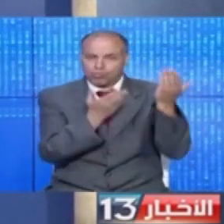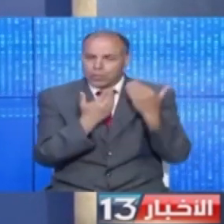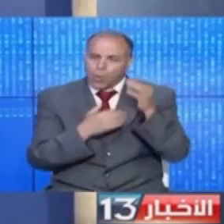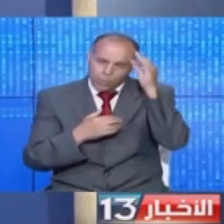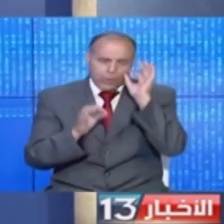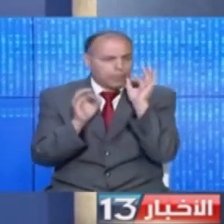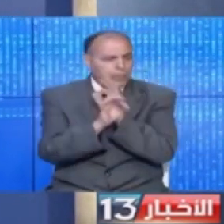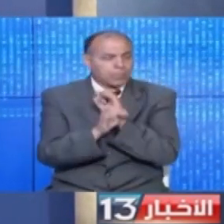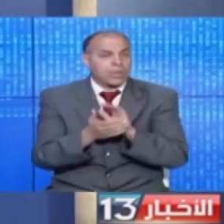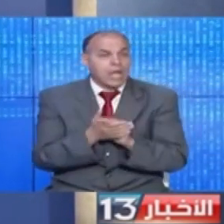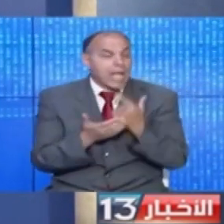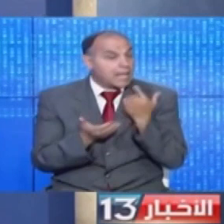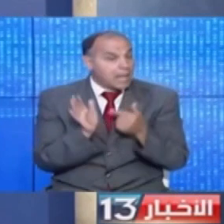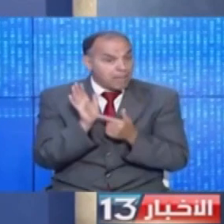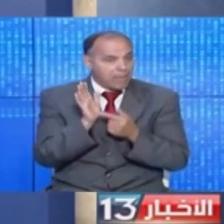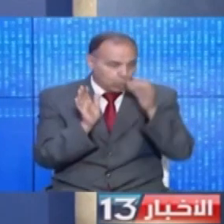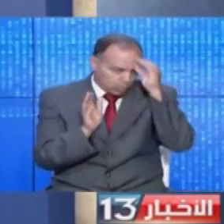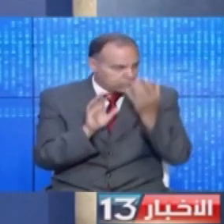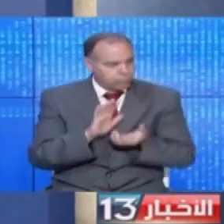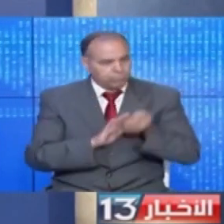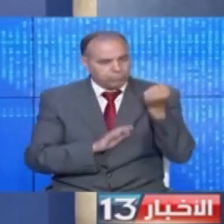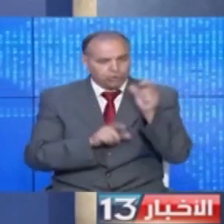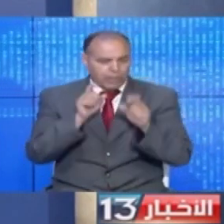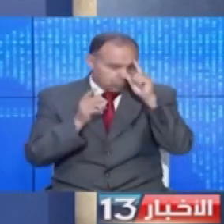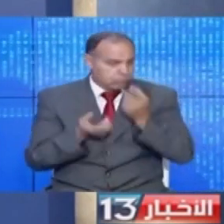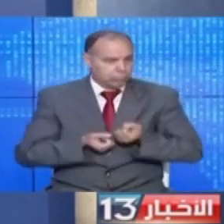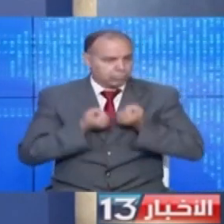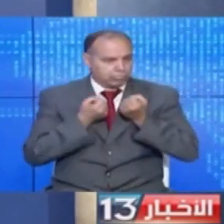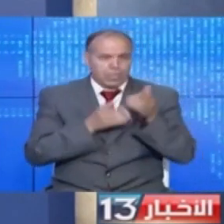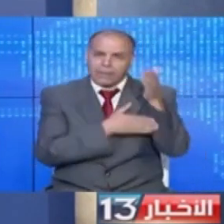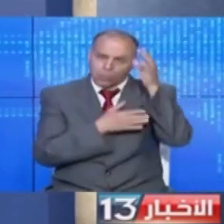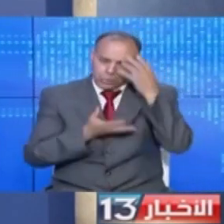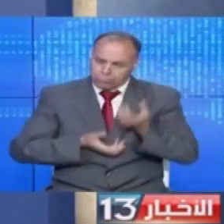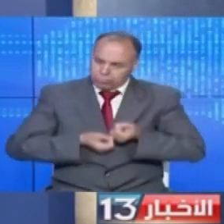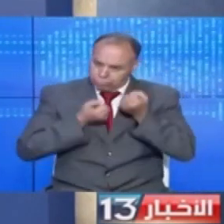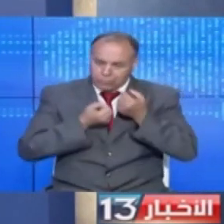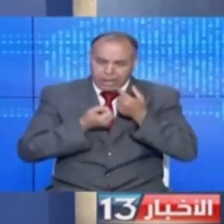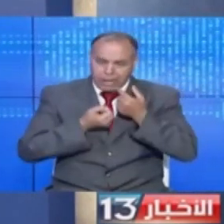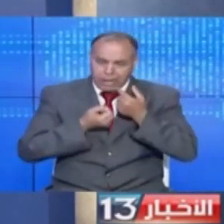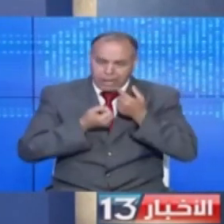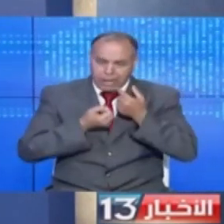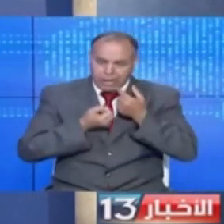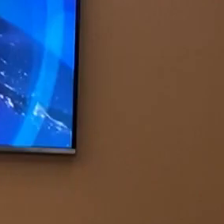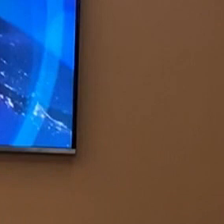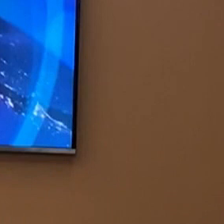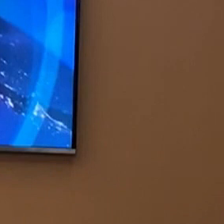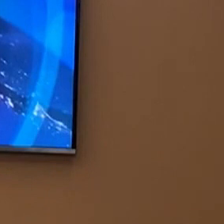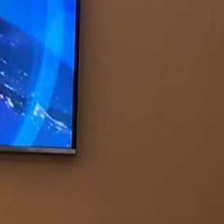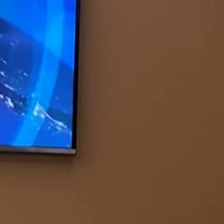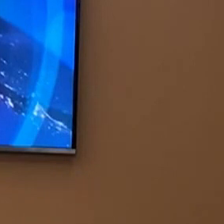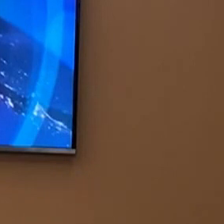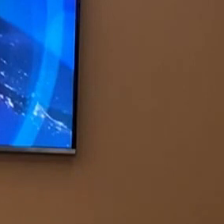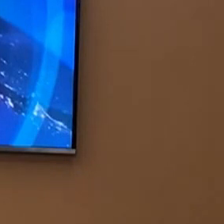محلية، وهذا يمثل انتصار للشعب تونس والدولة التونسية على الفيروس هذايا.